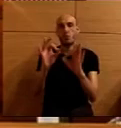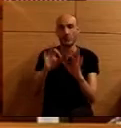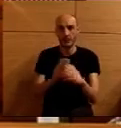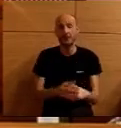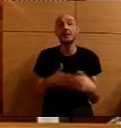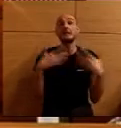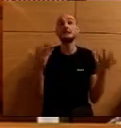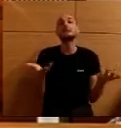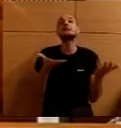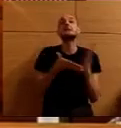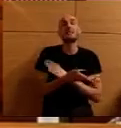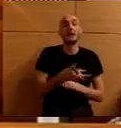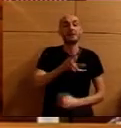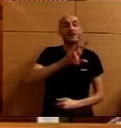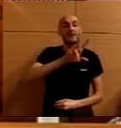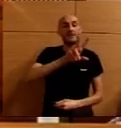que actualment estem